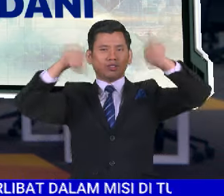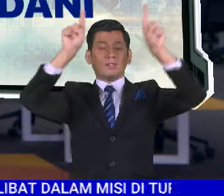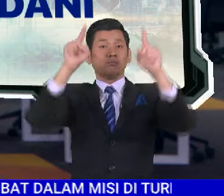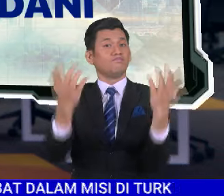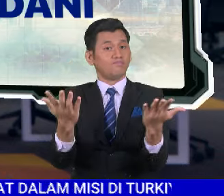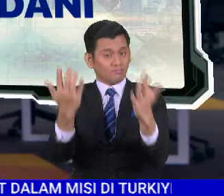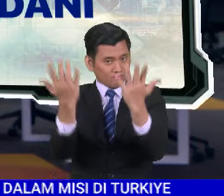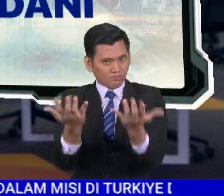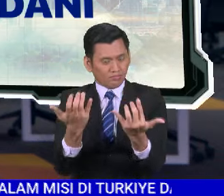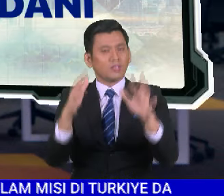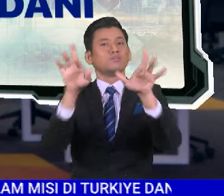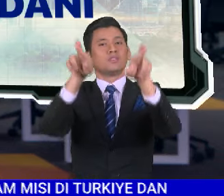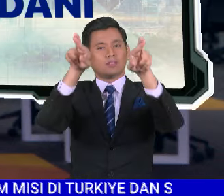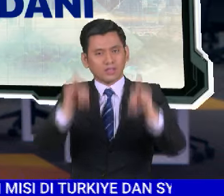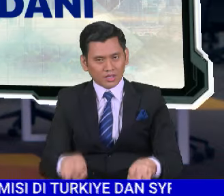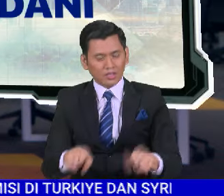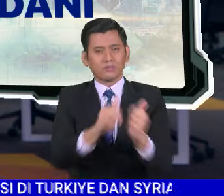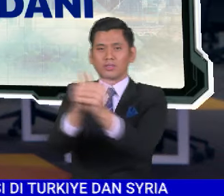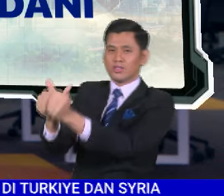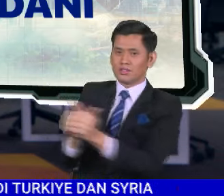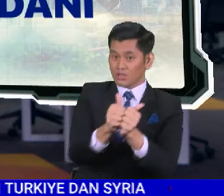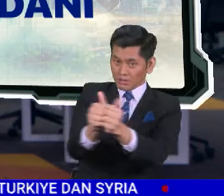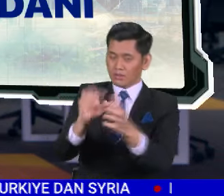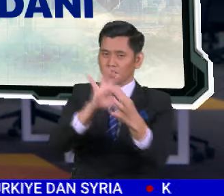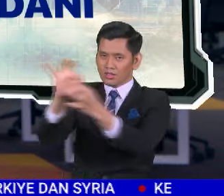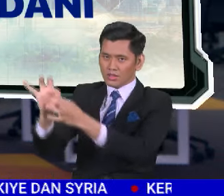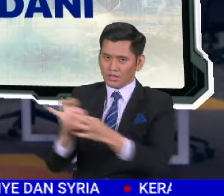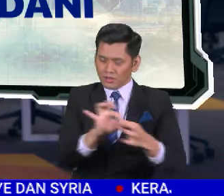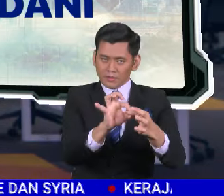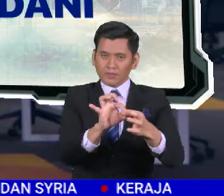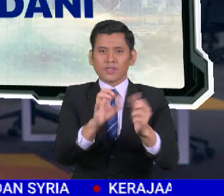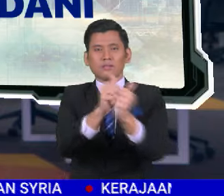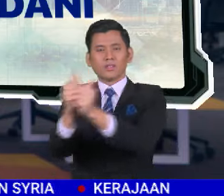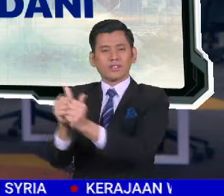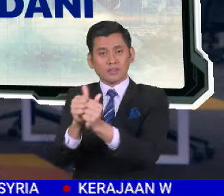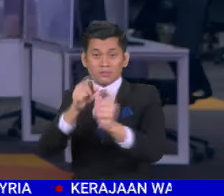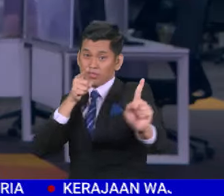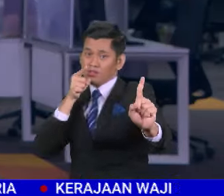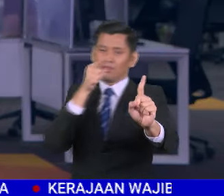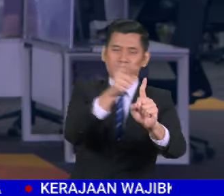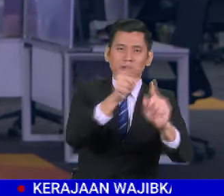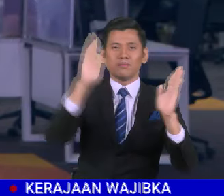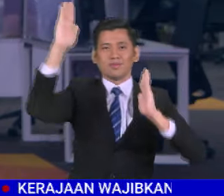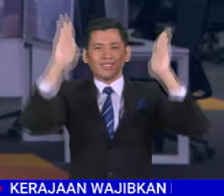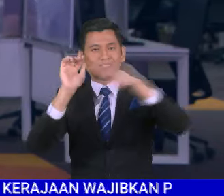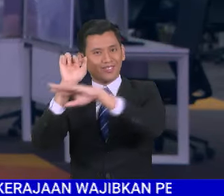bersama-sama menggambly usaha dengan menjunjung aspirasi Malaysia Madani